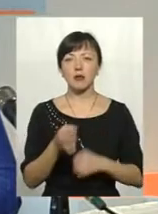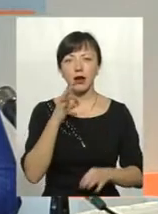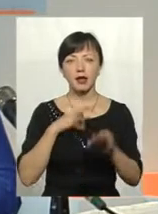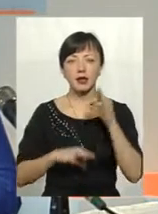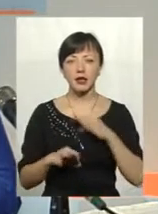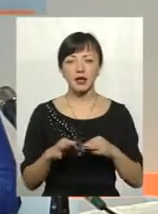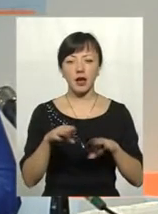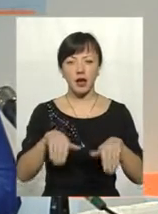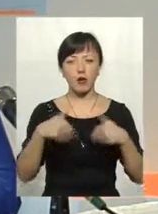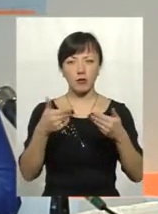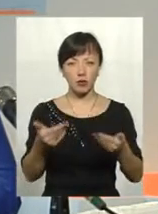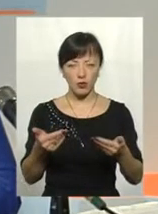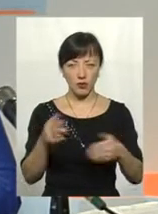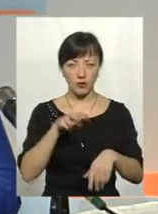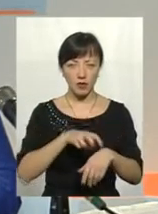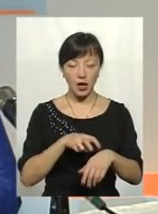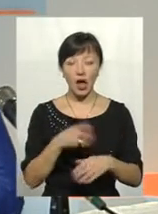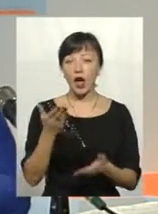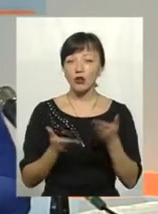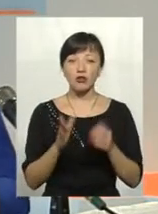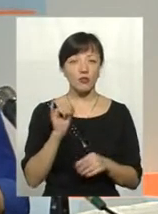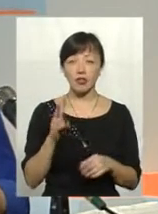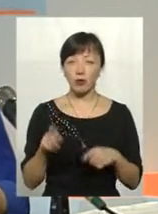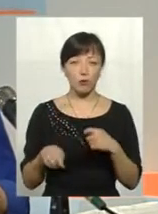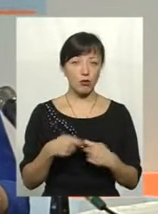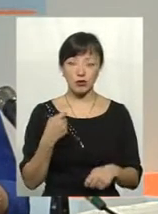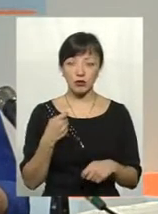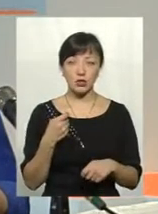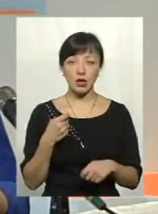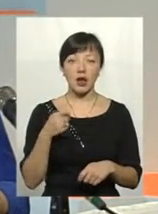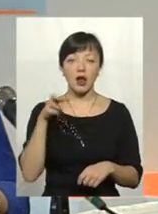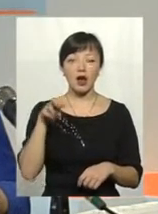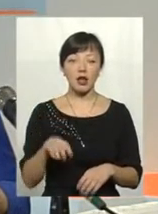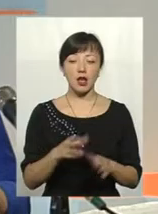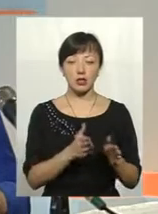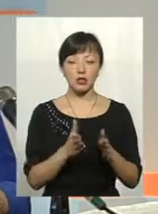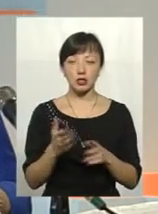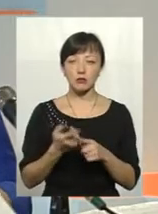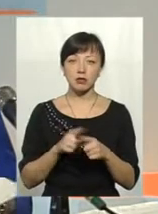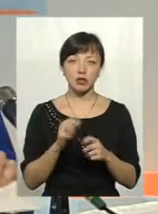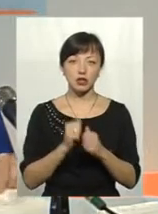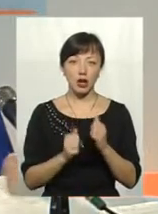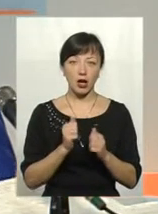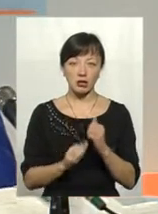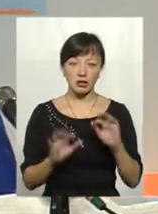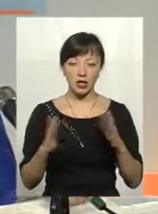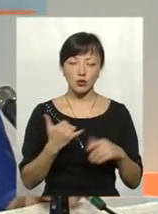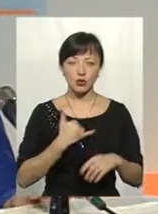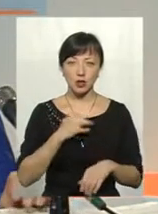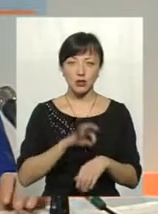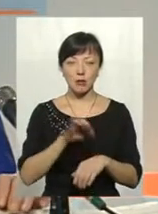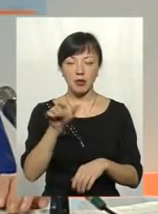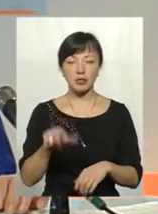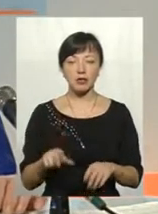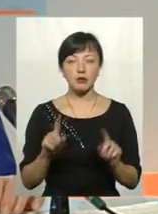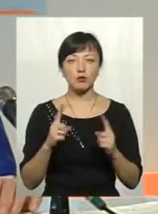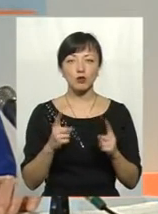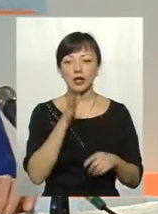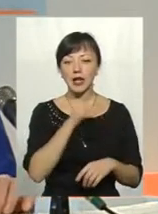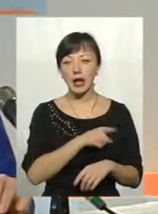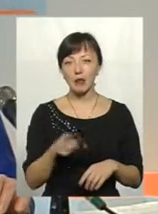які йому рекомендовані, якщо він не порушує лікарняний режим, а це досить часто стається в наших пацієнтів, тому що